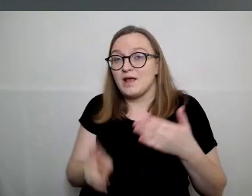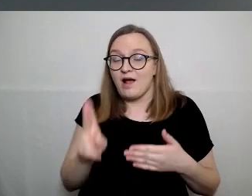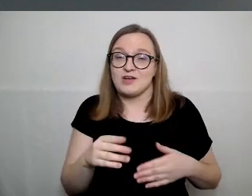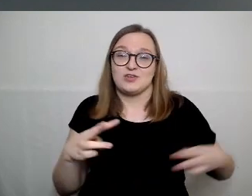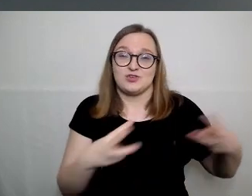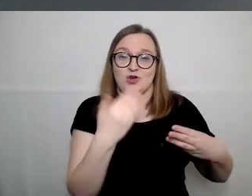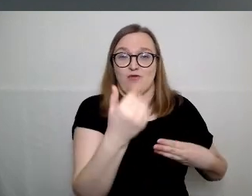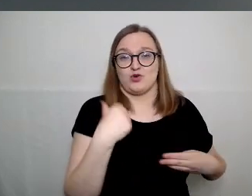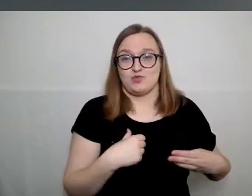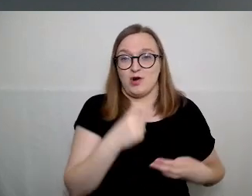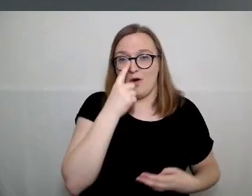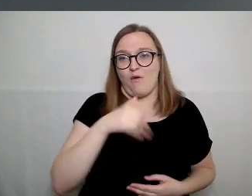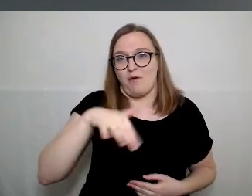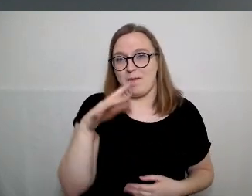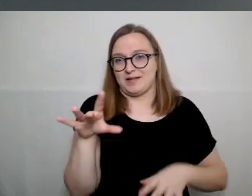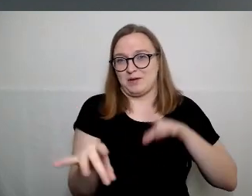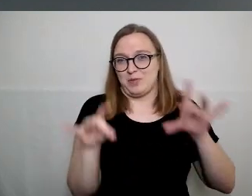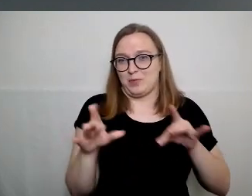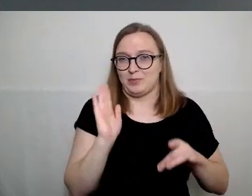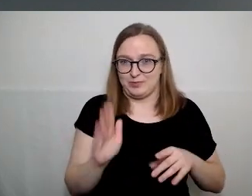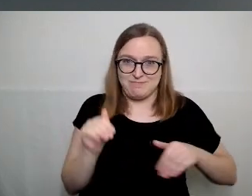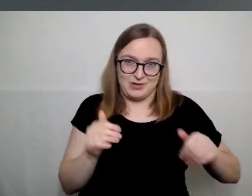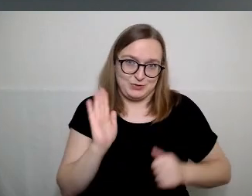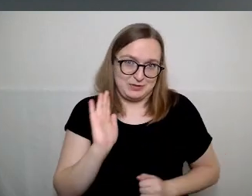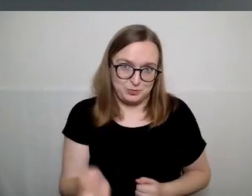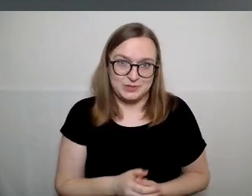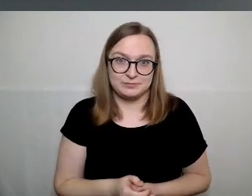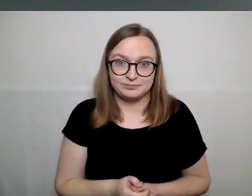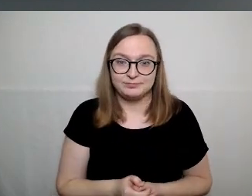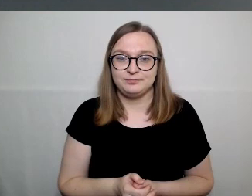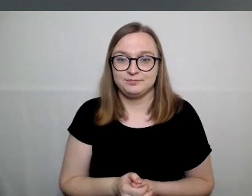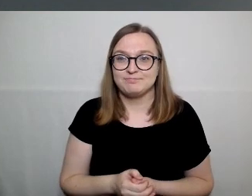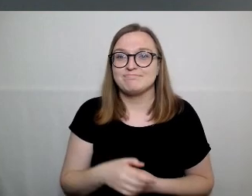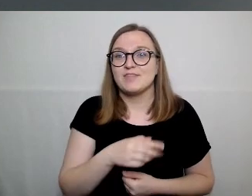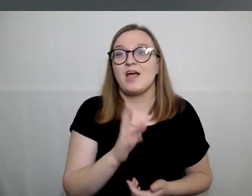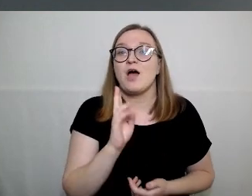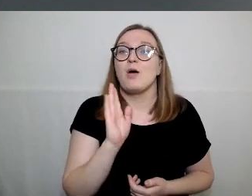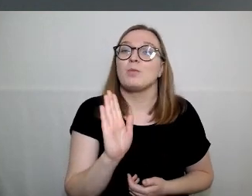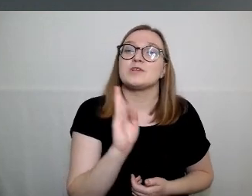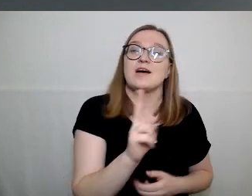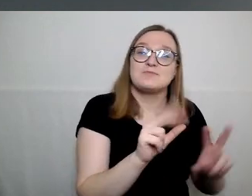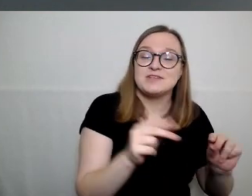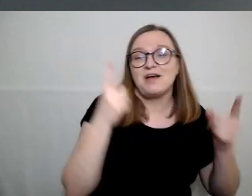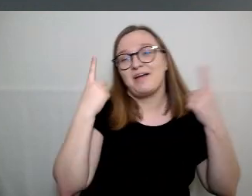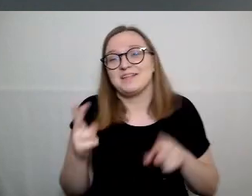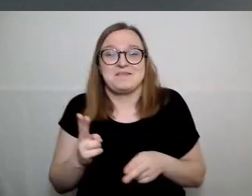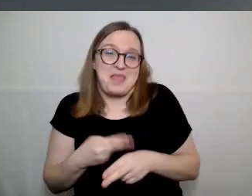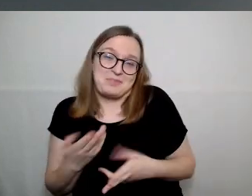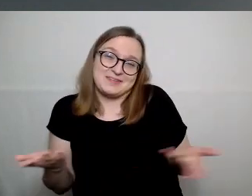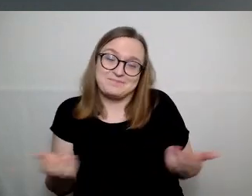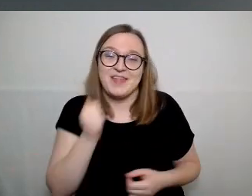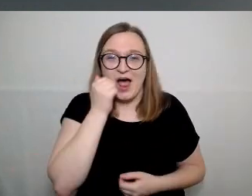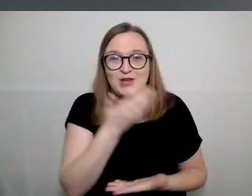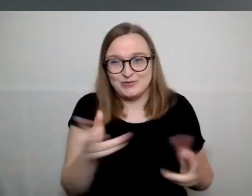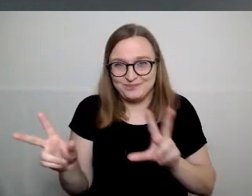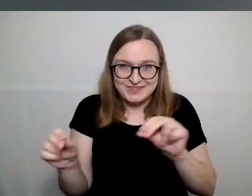kovo 5-ąją pareikš savo nuomonę. Vieniems pasiseks labiau, kitiems mažiau. Ačiū, tegul jūs lydi sėkmė,